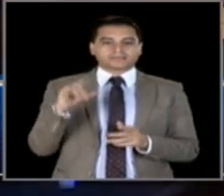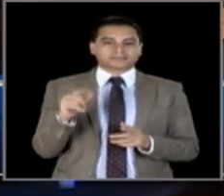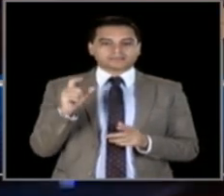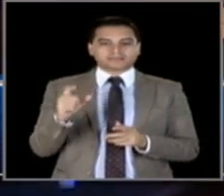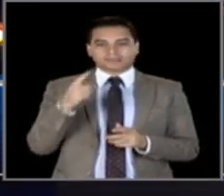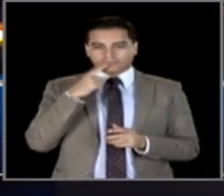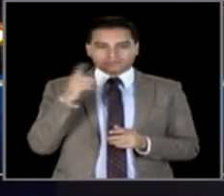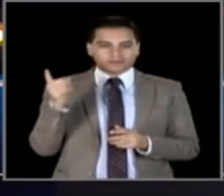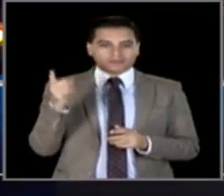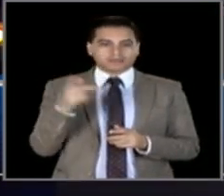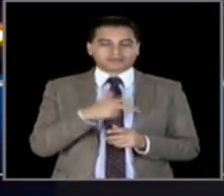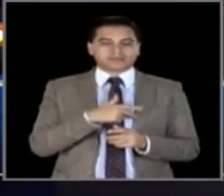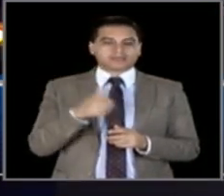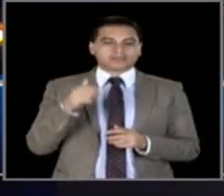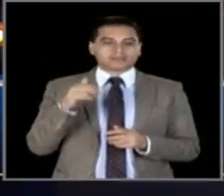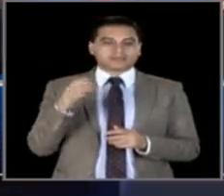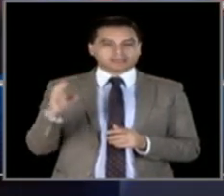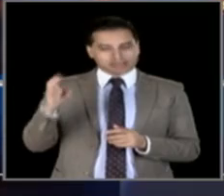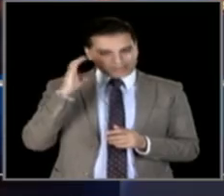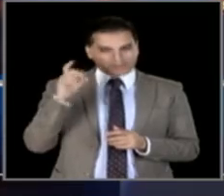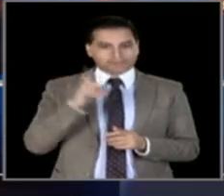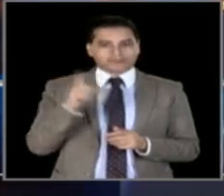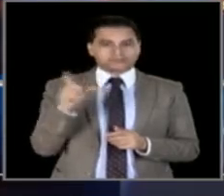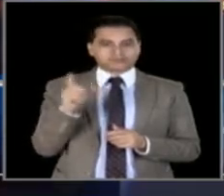الليندي. نور الدين إجابة صحيحة.